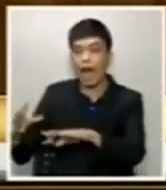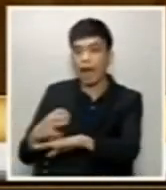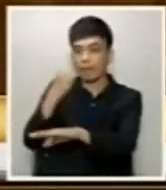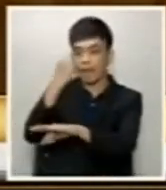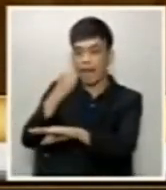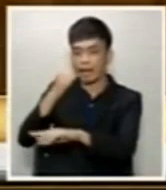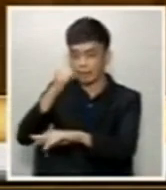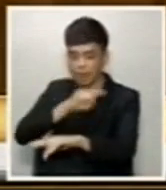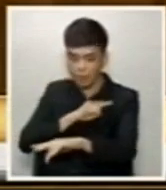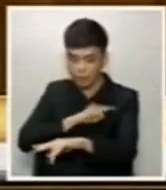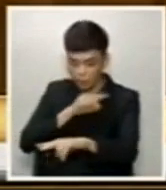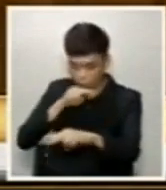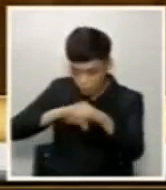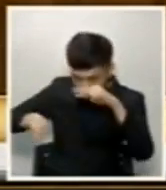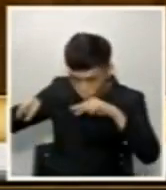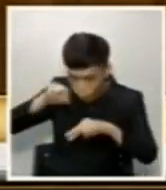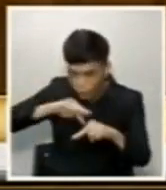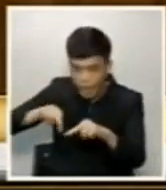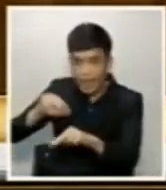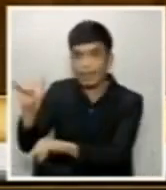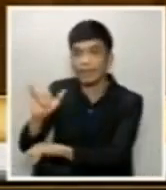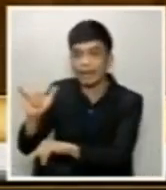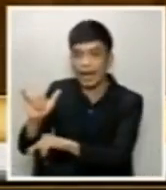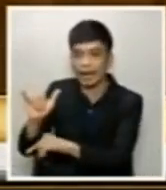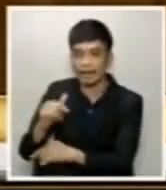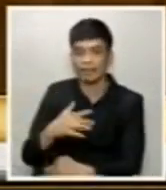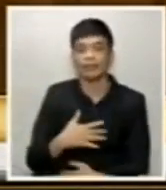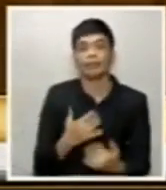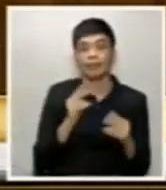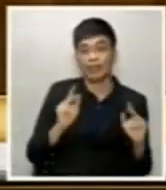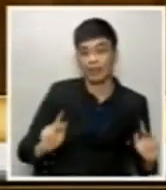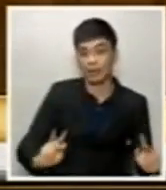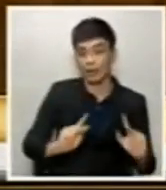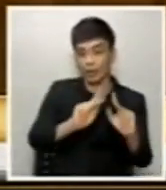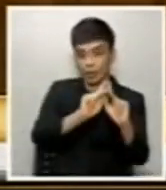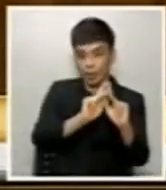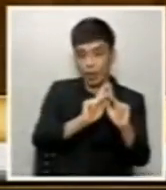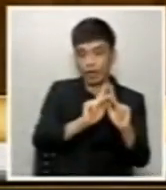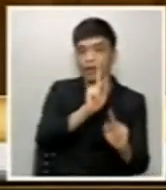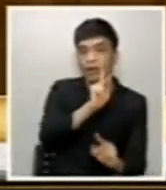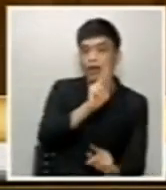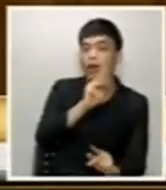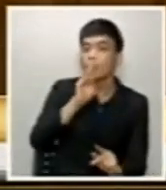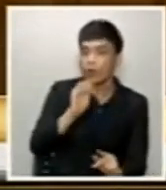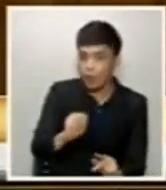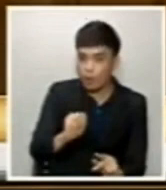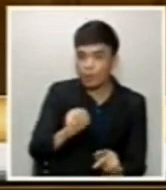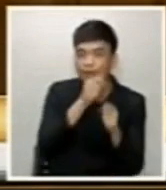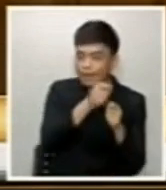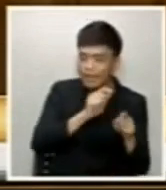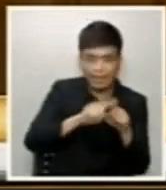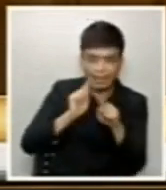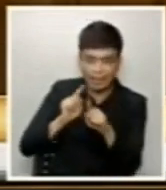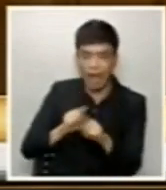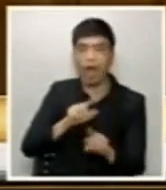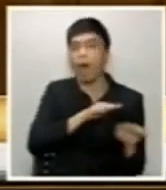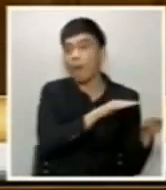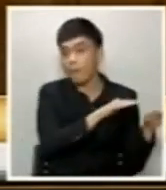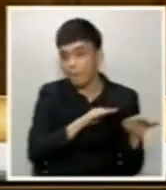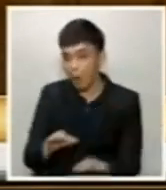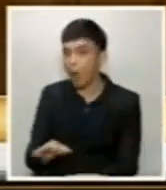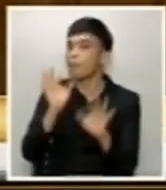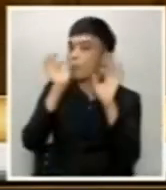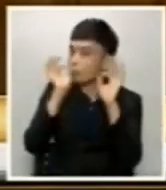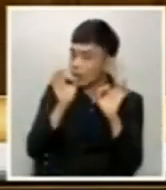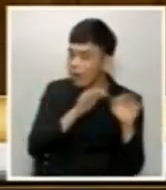ท่านได้ติดตามนี้ครับว่าในส่วนของกระทรวงเกษตรและสหกรณ์โดยกรมชลประทานนะครับพร้อมที่จะเข้าไปดูแลในส่วนของ